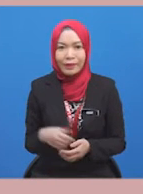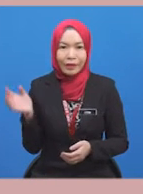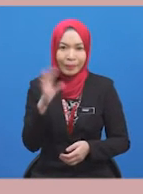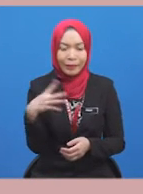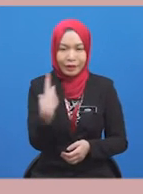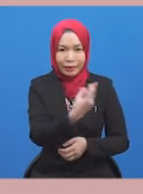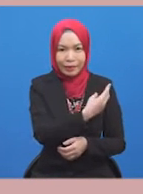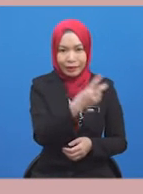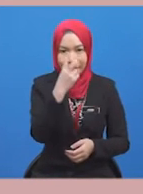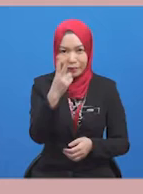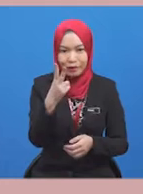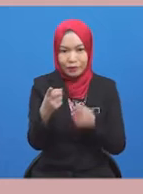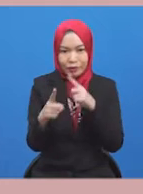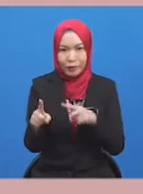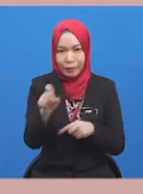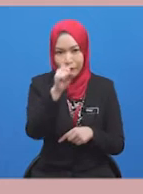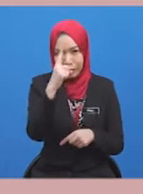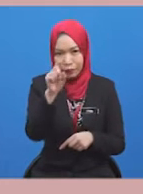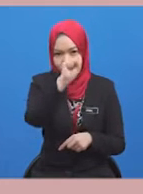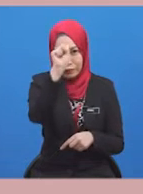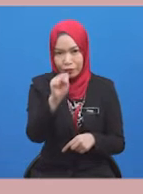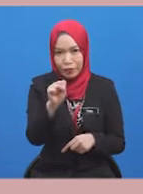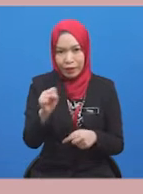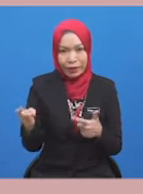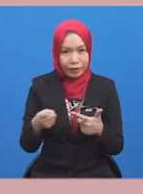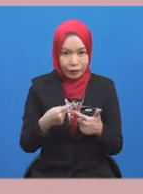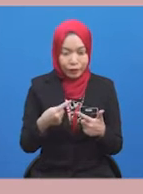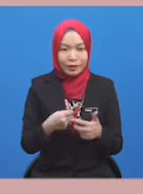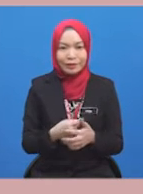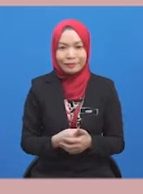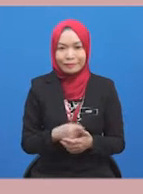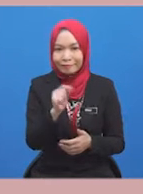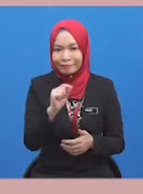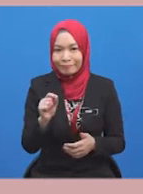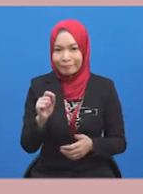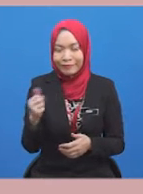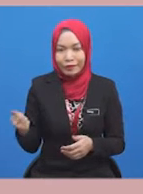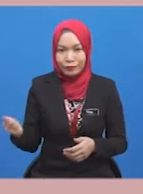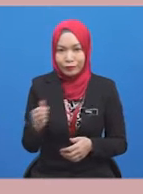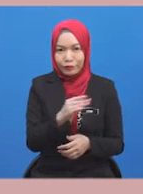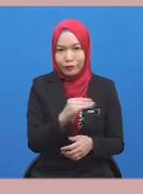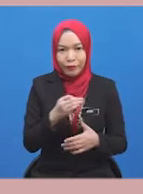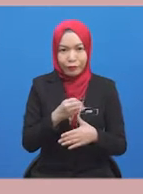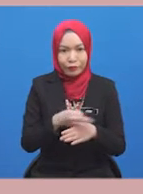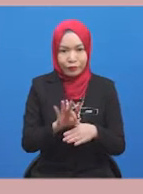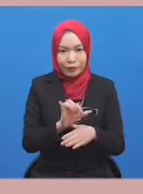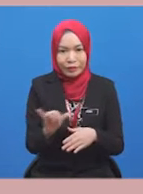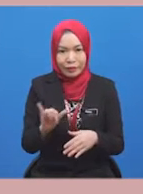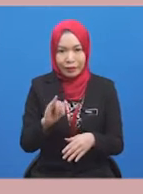Mari kita semak jawapan untuk soalan yang kedua. Pen tool fungsinya